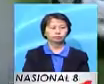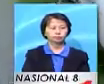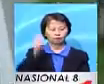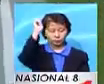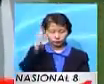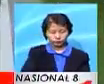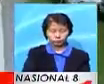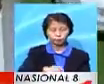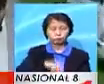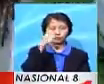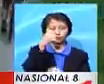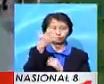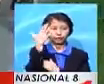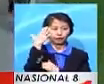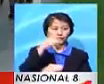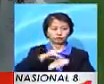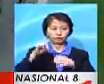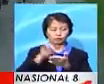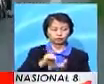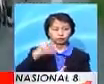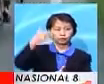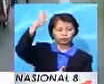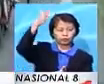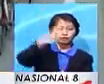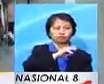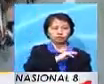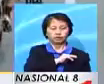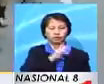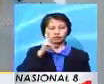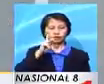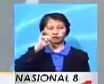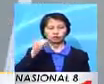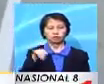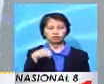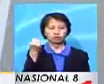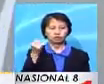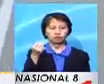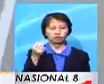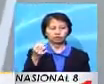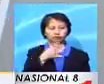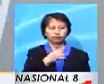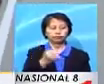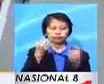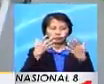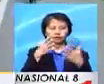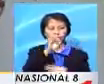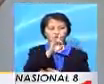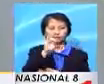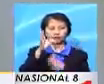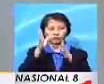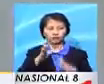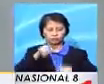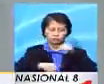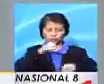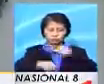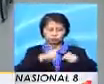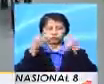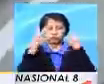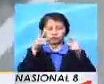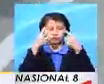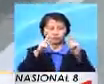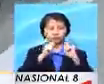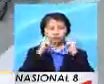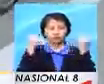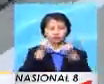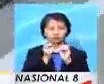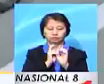Dilepaskan tepat pukul 10 pagi di Dataran Merdeka oleh Menteri Belia dan Sukan Khairi Jamaluddin Abu Bakar, seramai 88 orang pelumba daripada 16